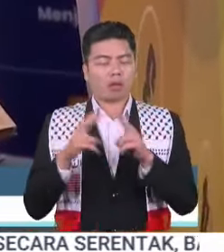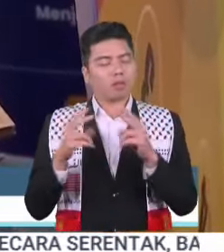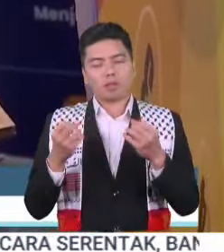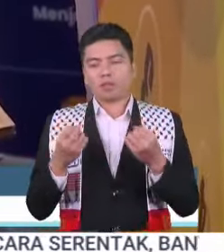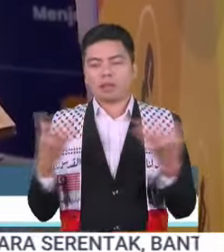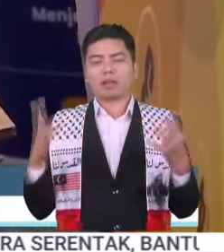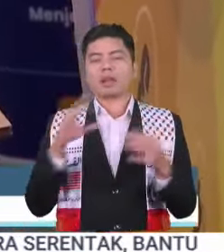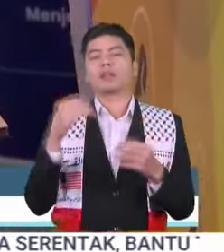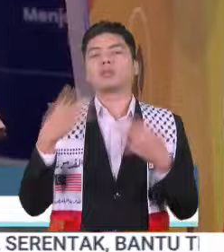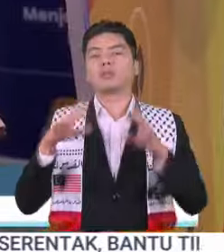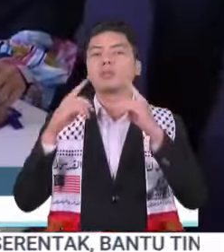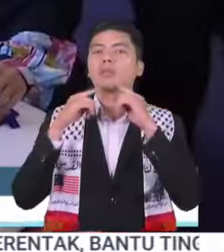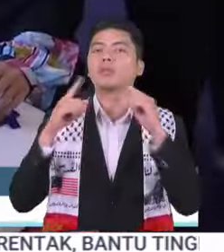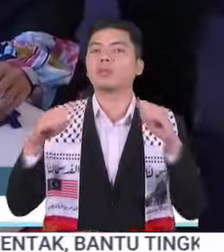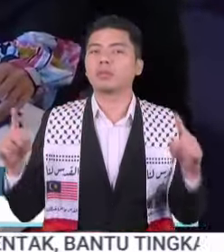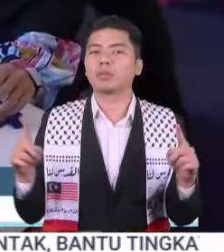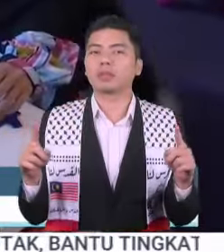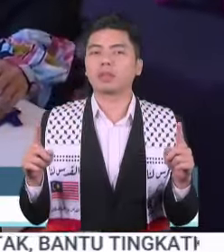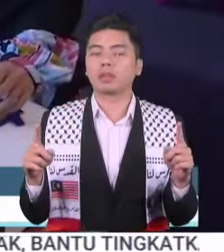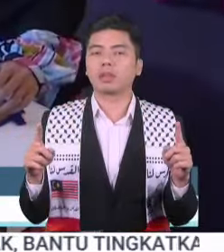kami telah berjaya